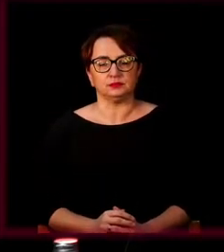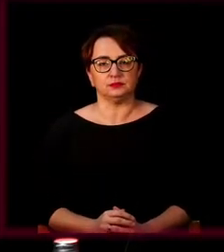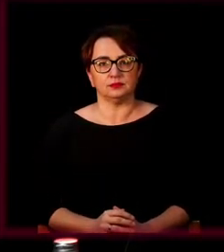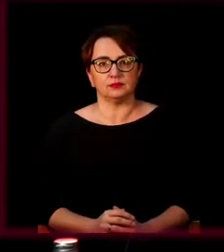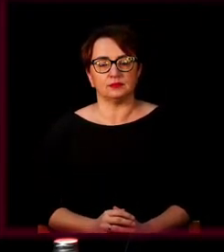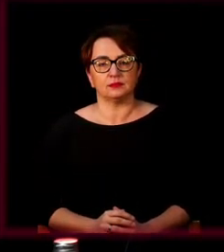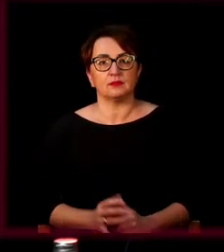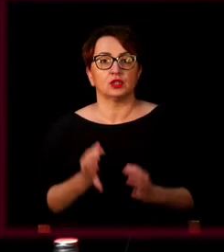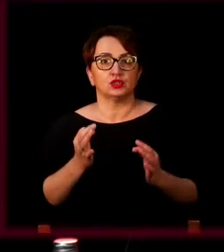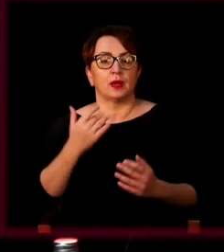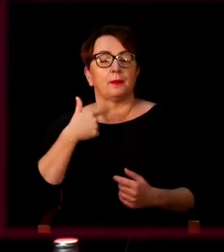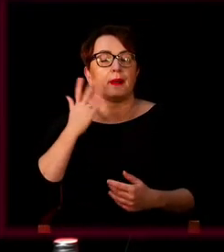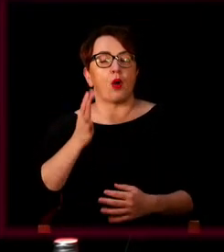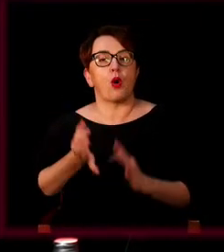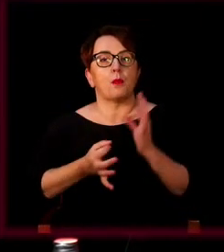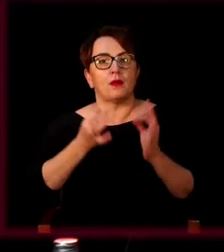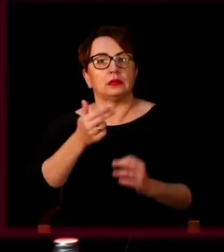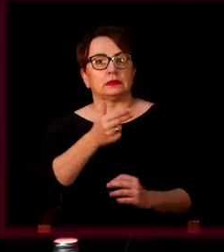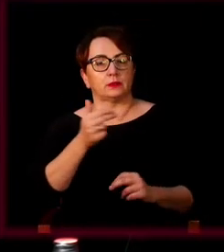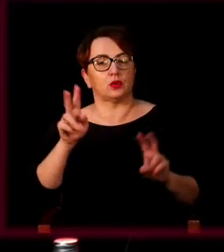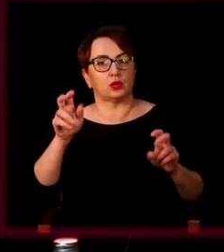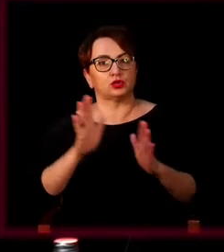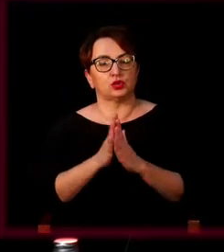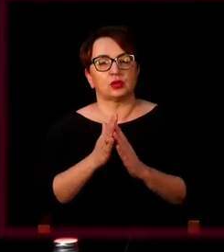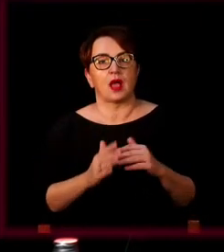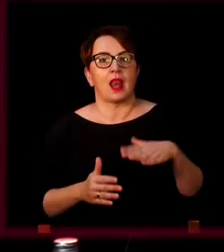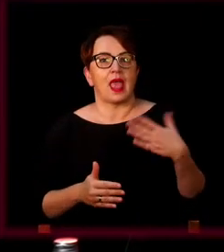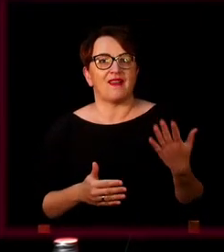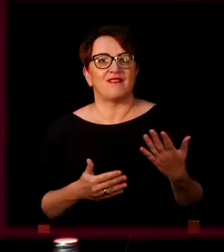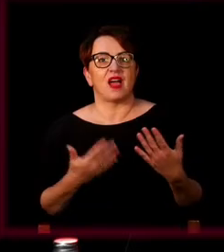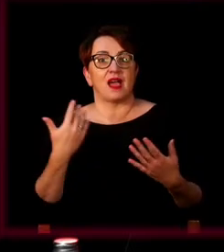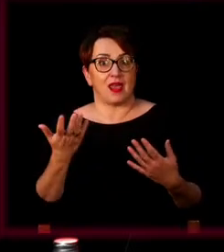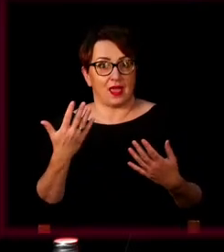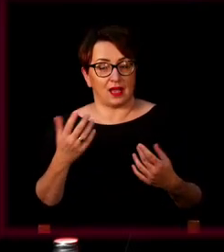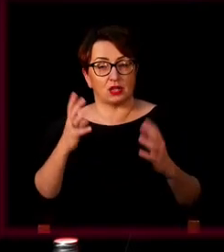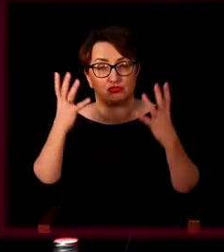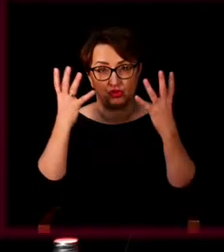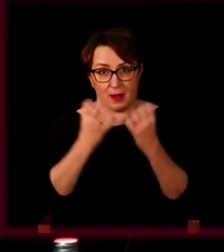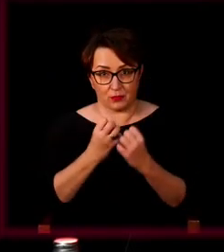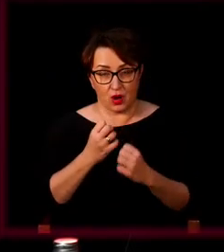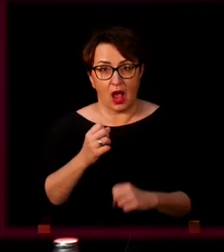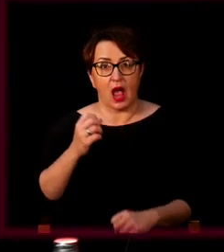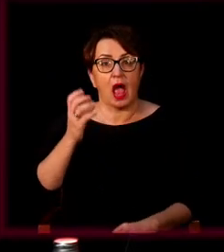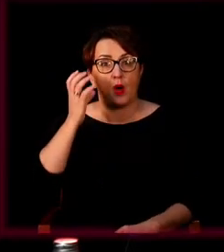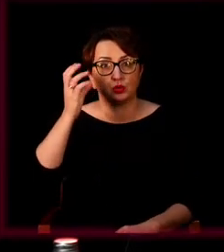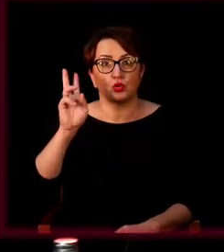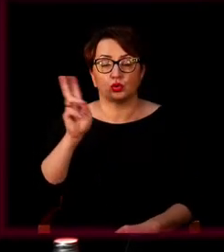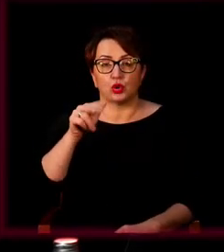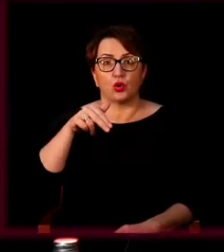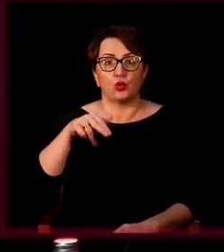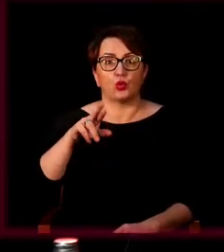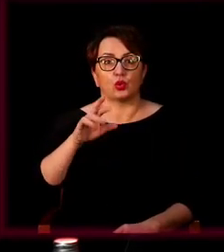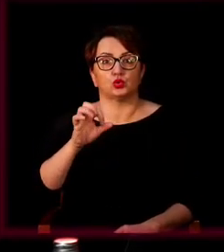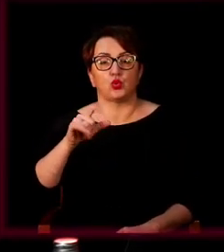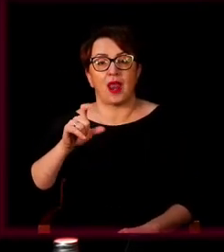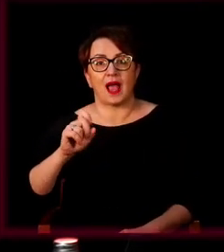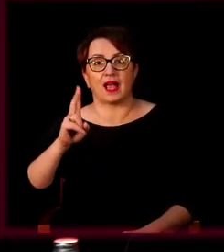I dziś będę opowiadał o książce Lewa ręka ciemności autorstwa Ursuli K. Le Guin.